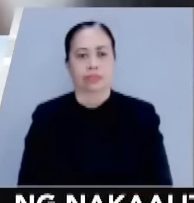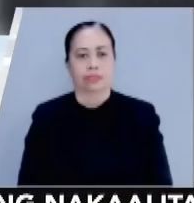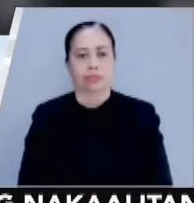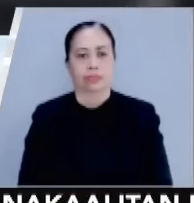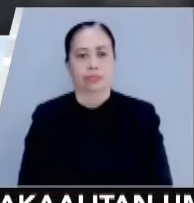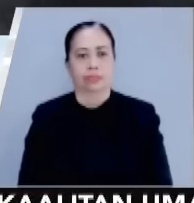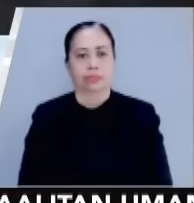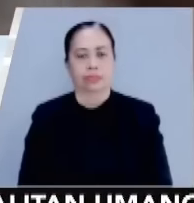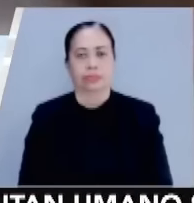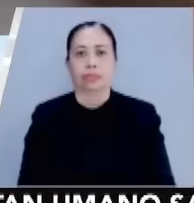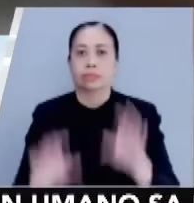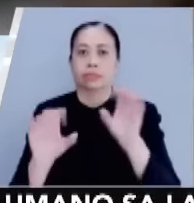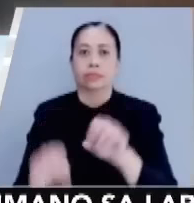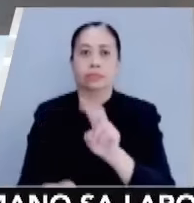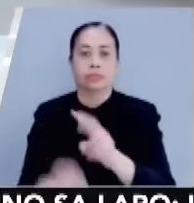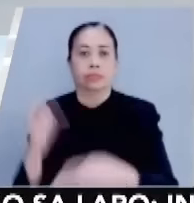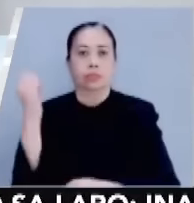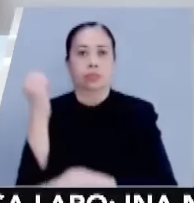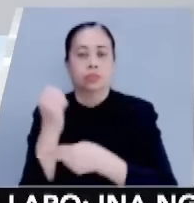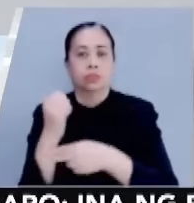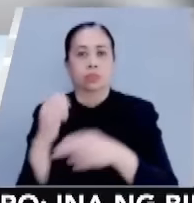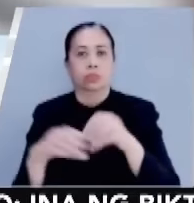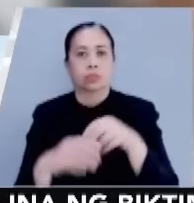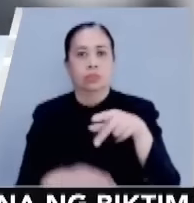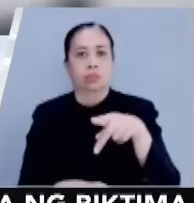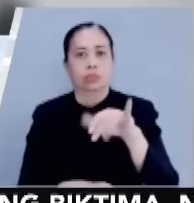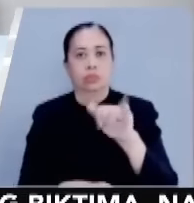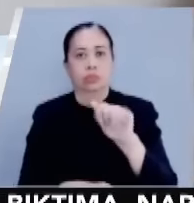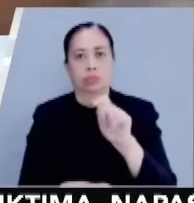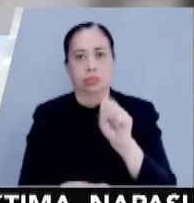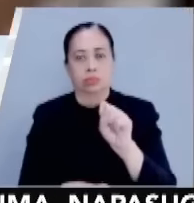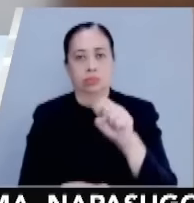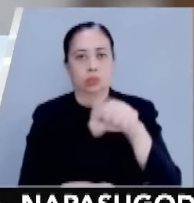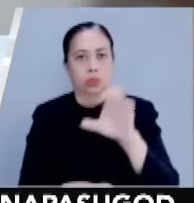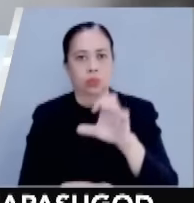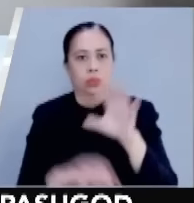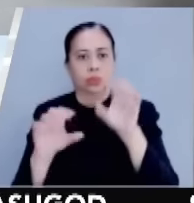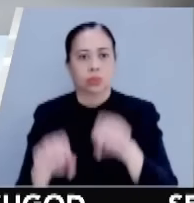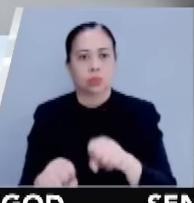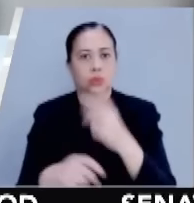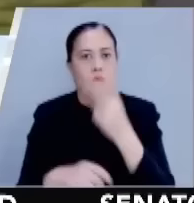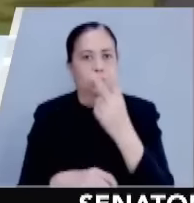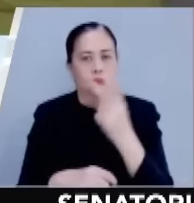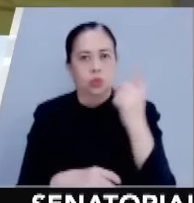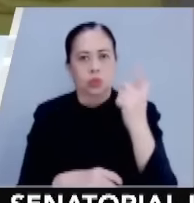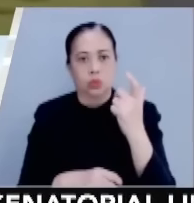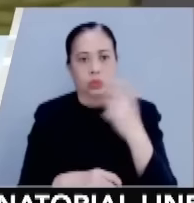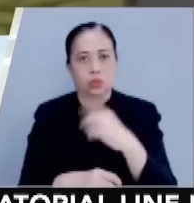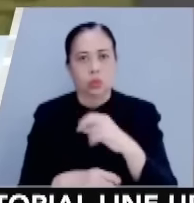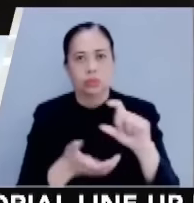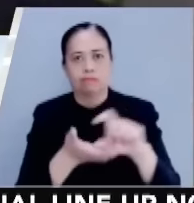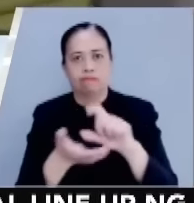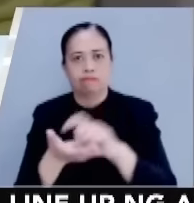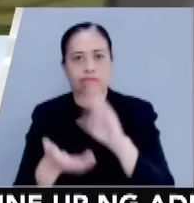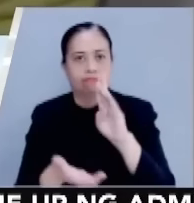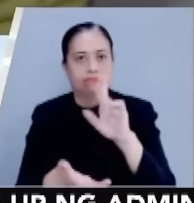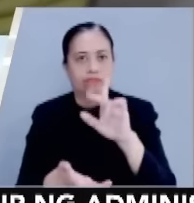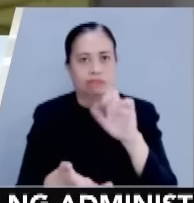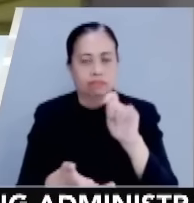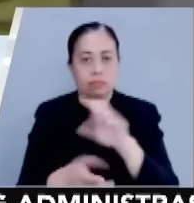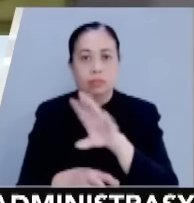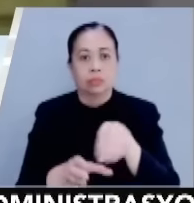Nahuli sila sa isang hotel sa Barangay Payatas, Quezon City. Nakuhanan sila ng dalawang baril at mga bala. Damay pati ang